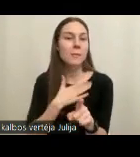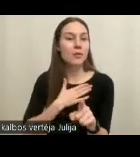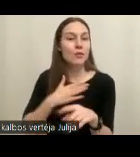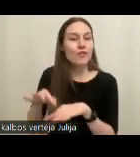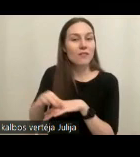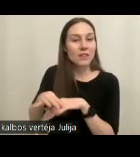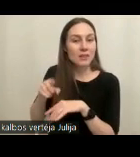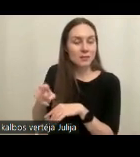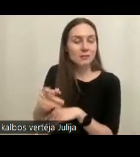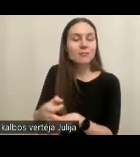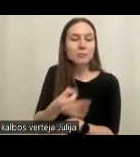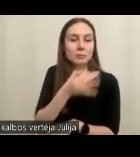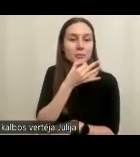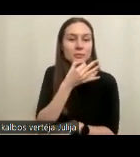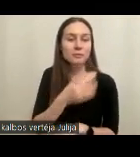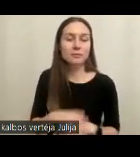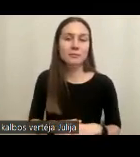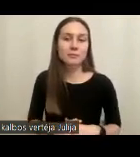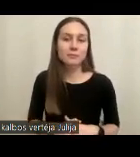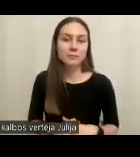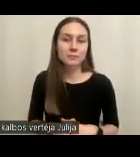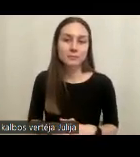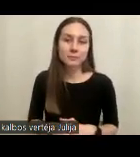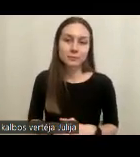patinka, taip,